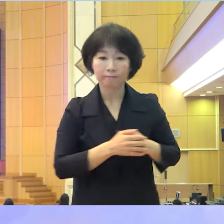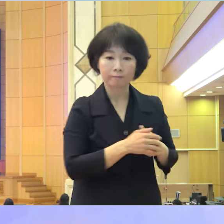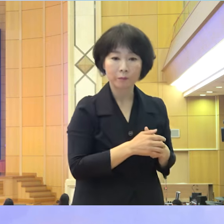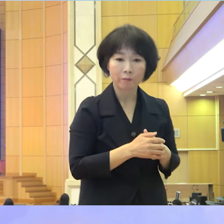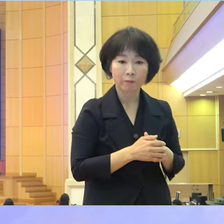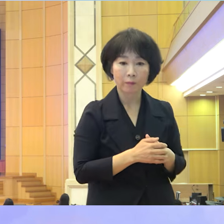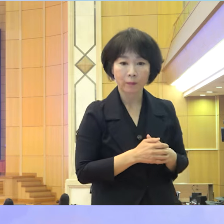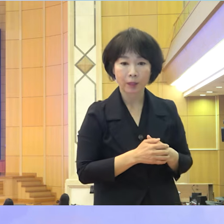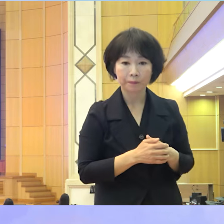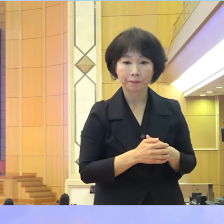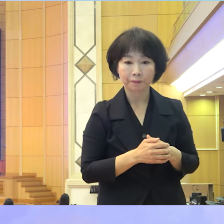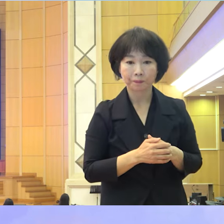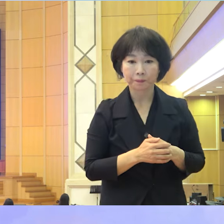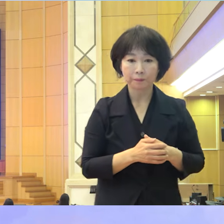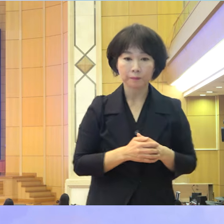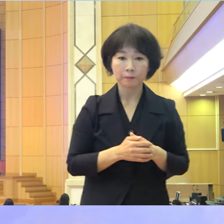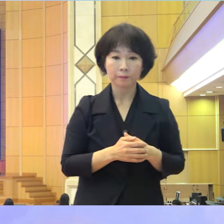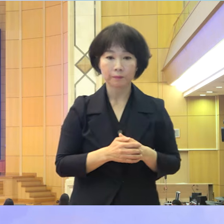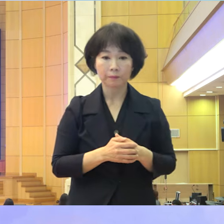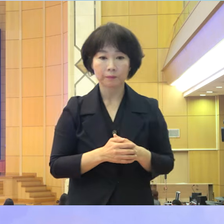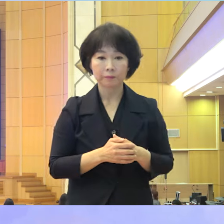있습니다. 이번에는